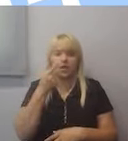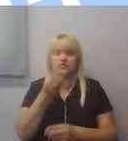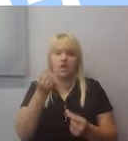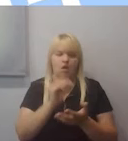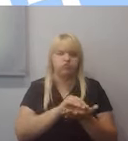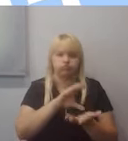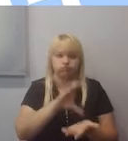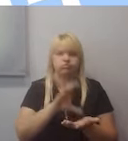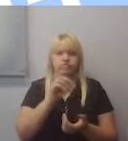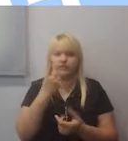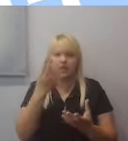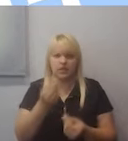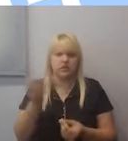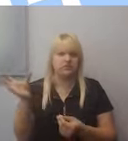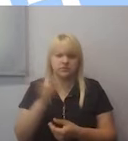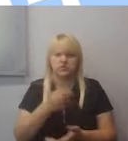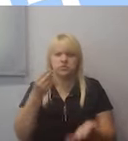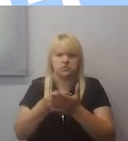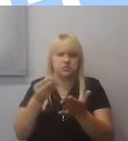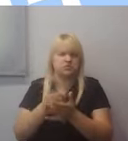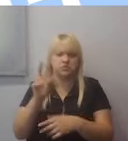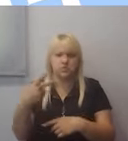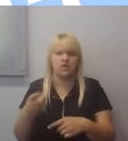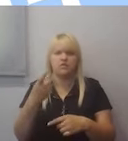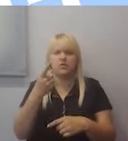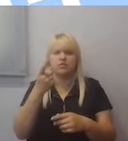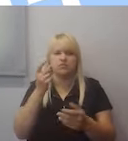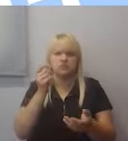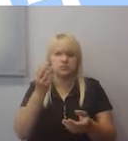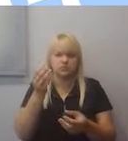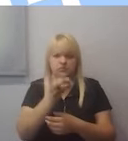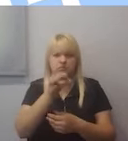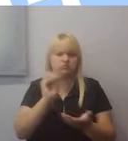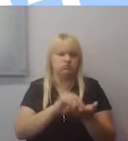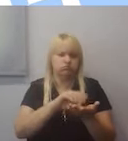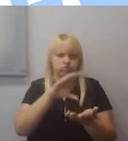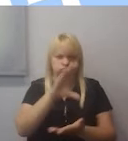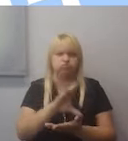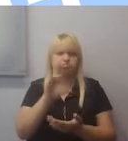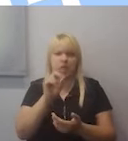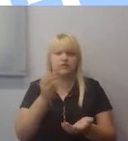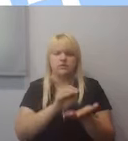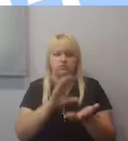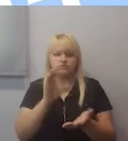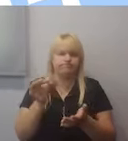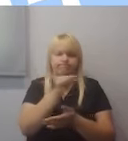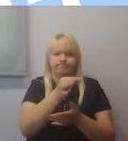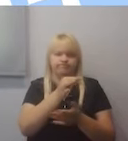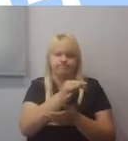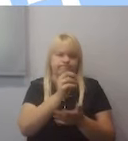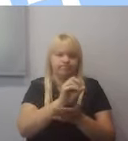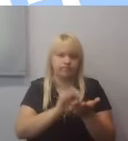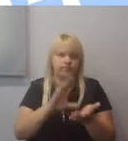vienā dienā atliec pa pa pa pa pa centam pa eiro no pensijas atliec no algas atliec